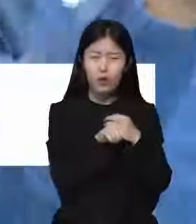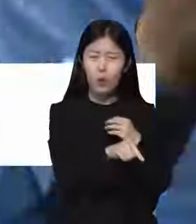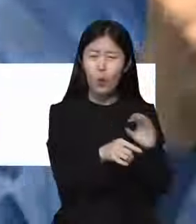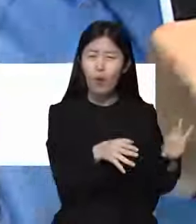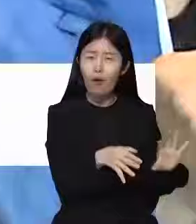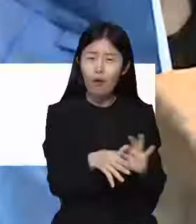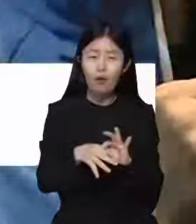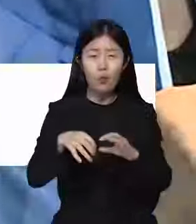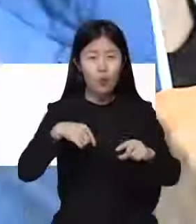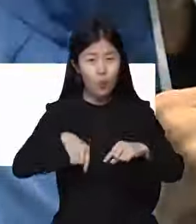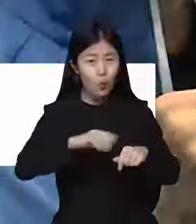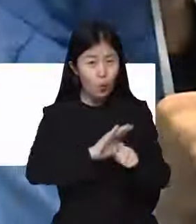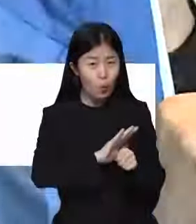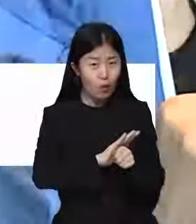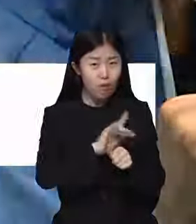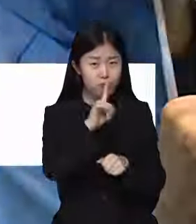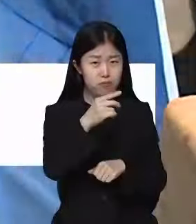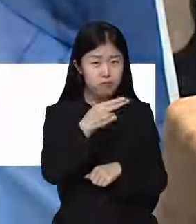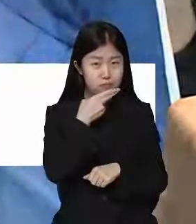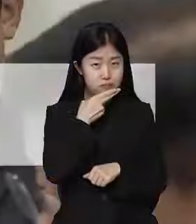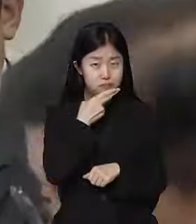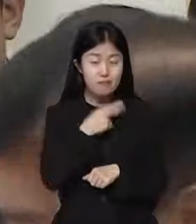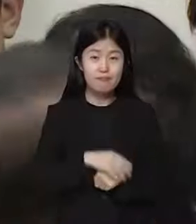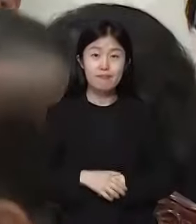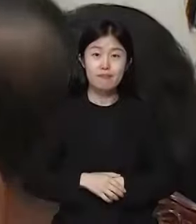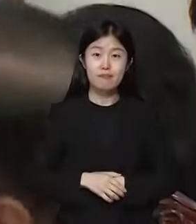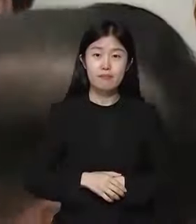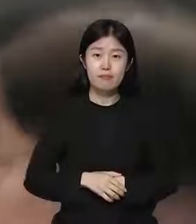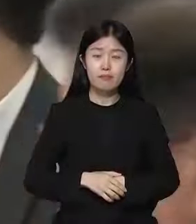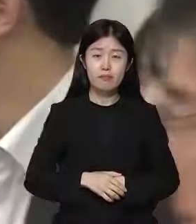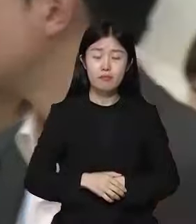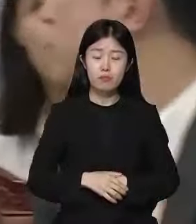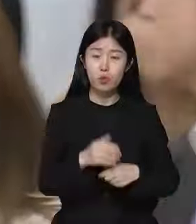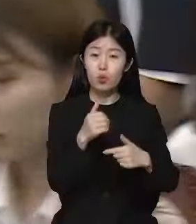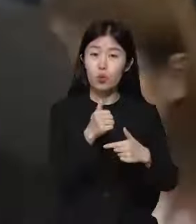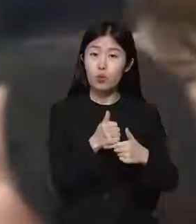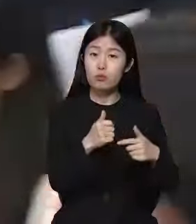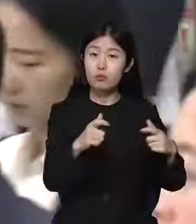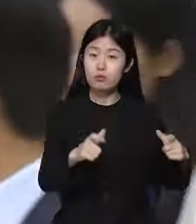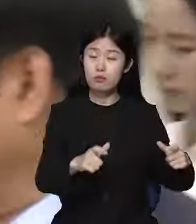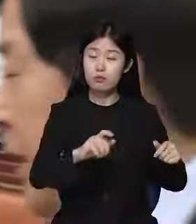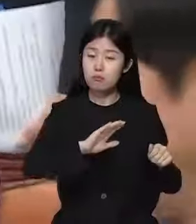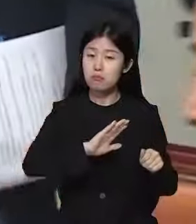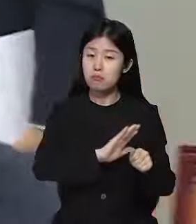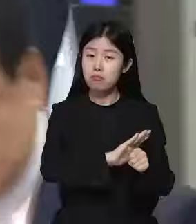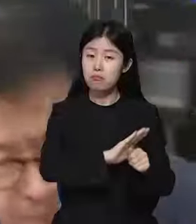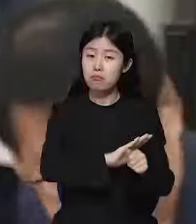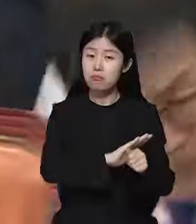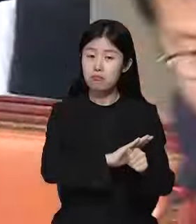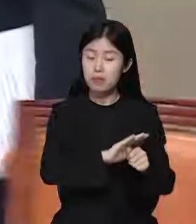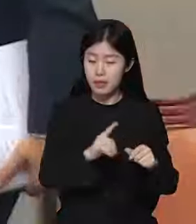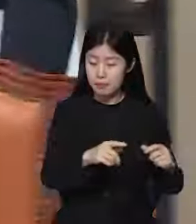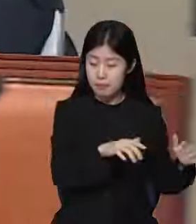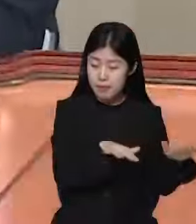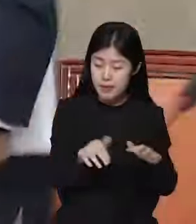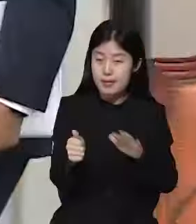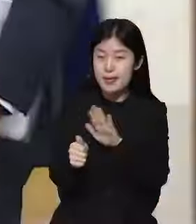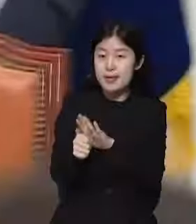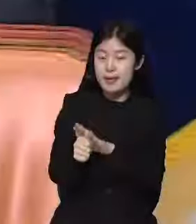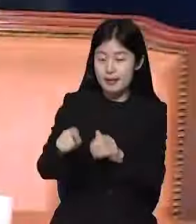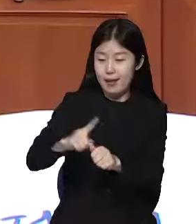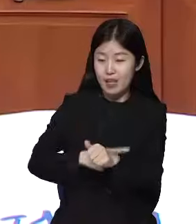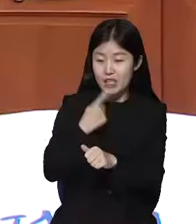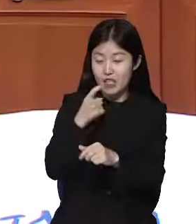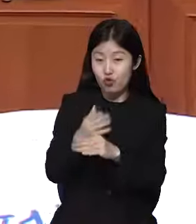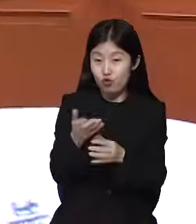소외가 가속화되고 있다는 지적입니다. 당장 호남의 압도적 지지로 성장해온 민주당과 이재명 대표 2기